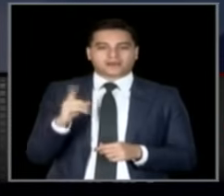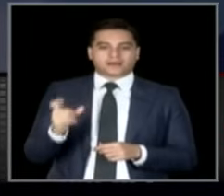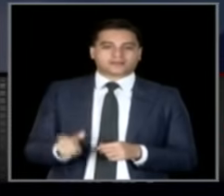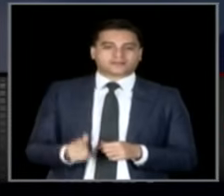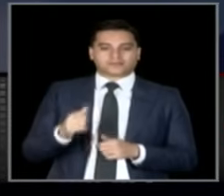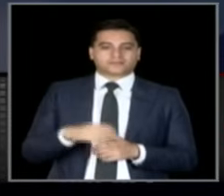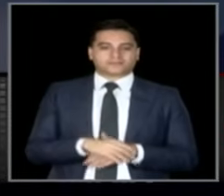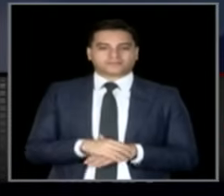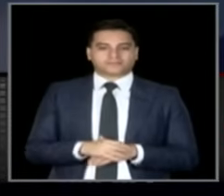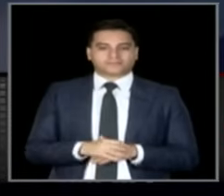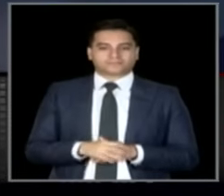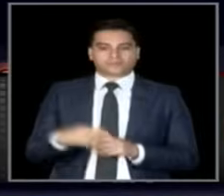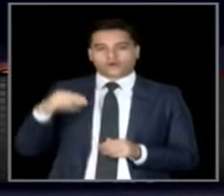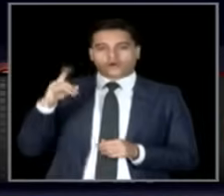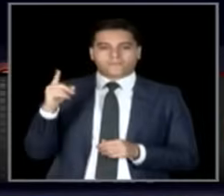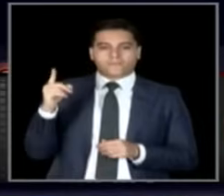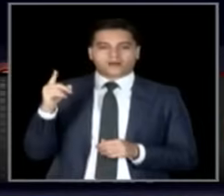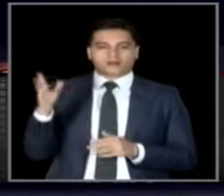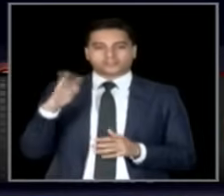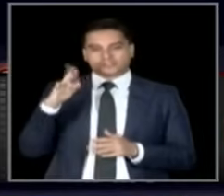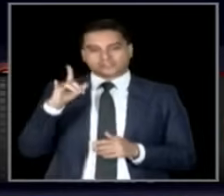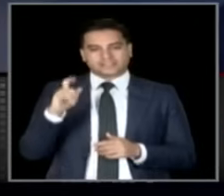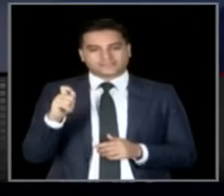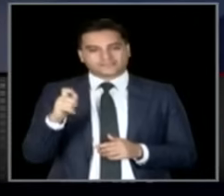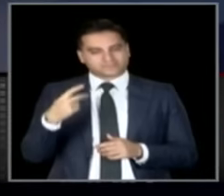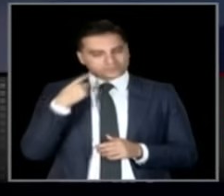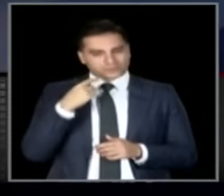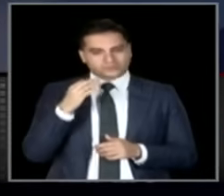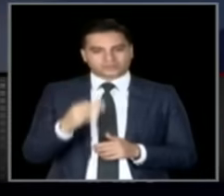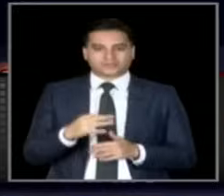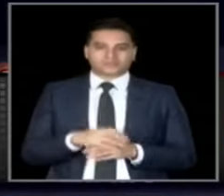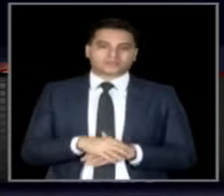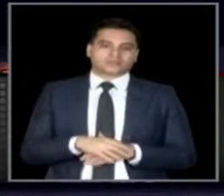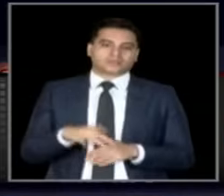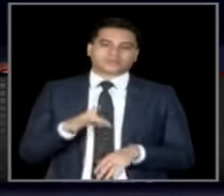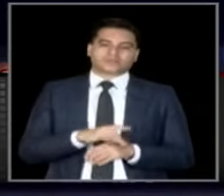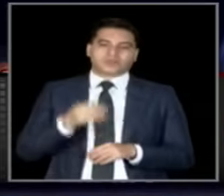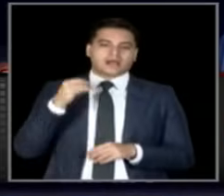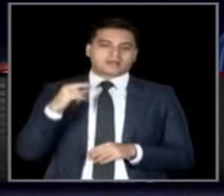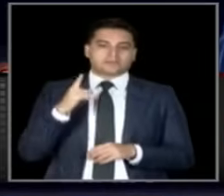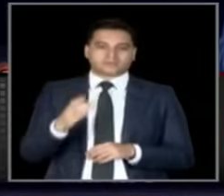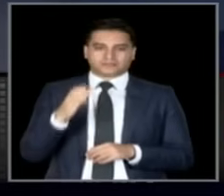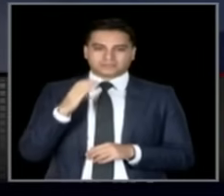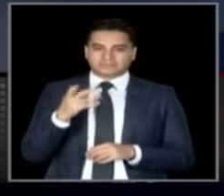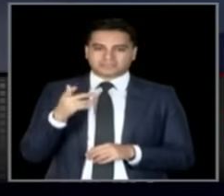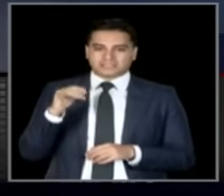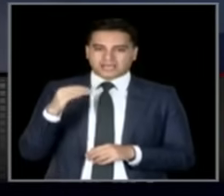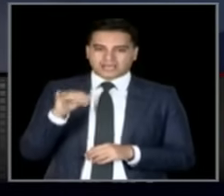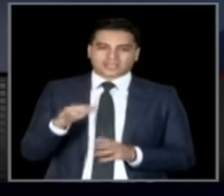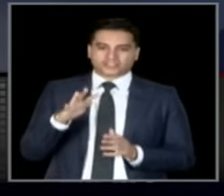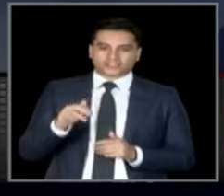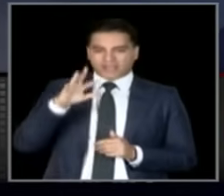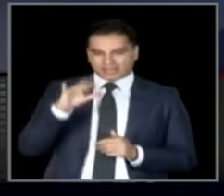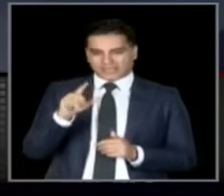مين؟ عمر الشريف. أنا قلت عمر الشريف. كان الدكتور أحمد. يحيى شاهين ولا إيه؟ إجابة